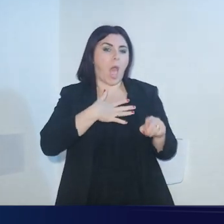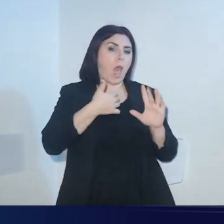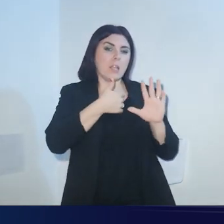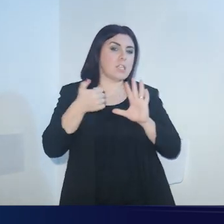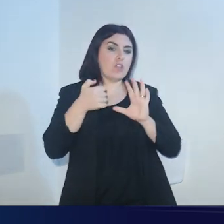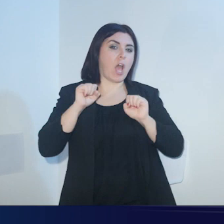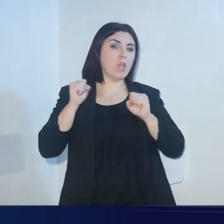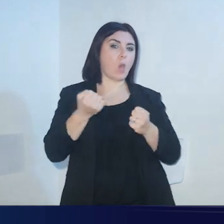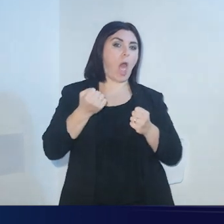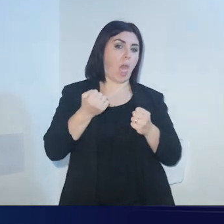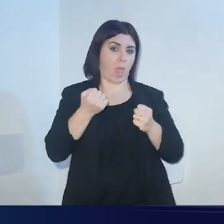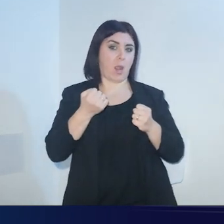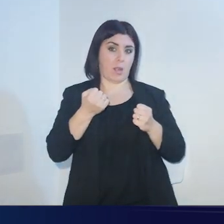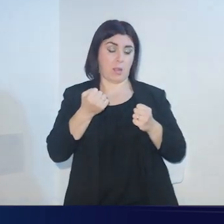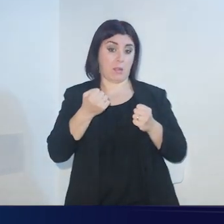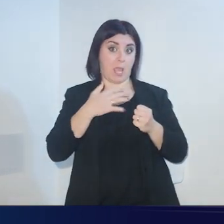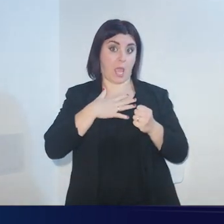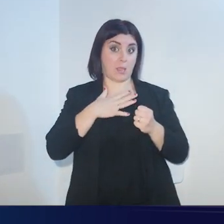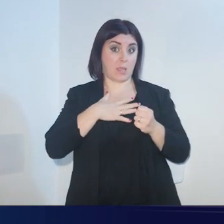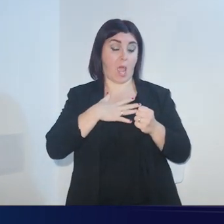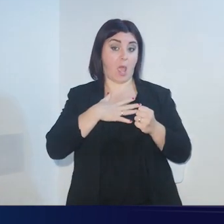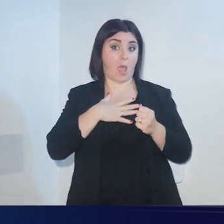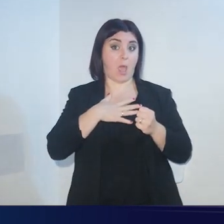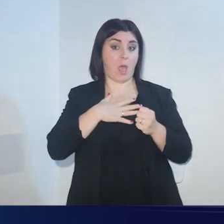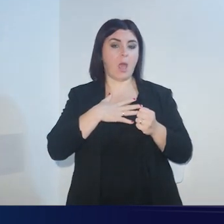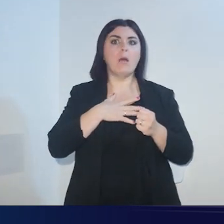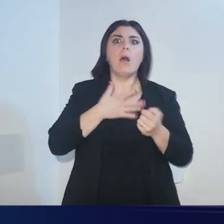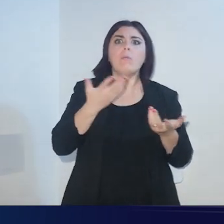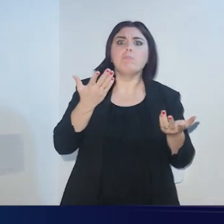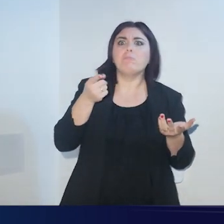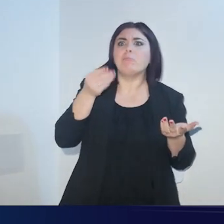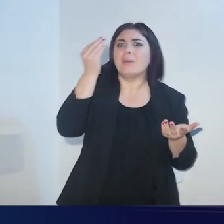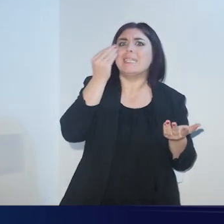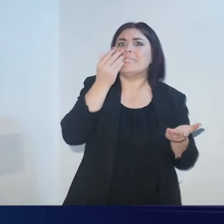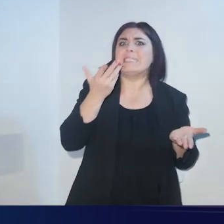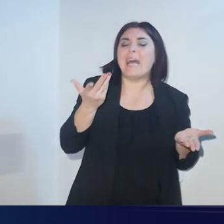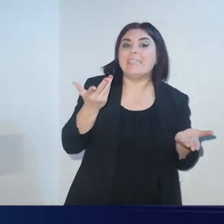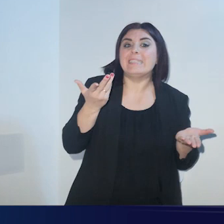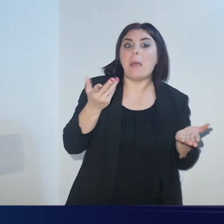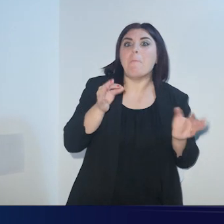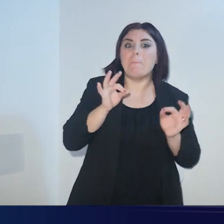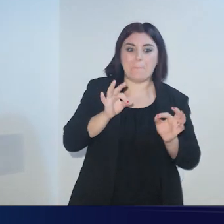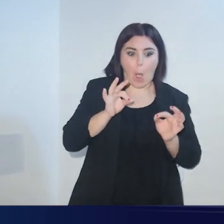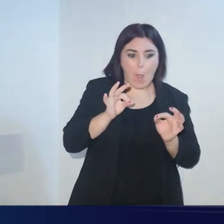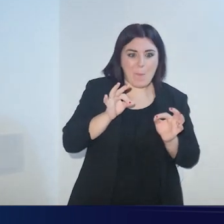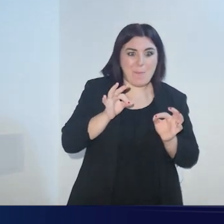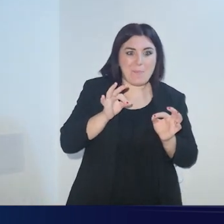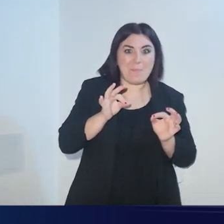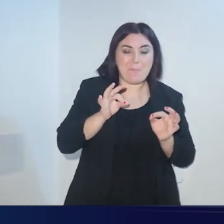600 anni di età, e se pensate che era